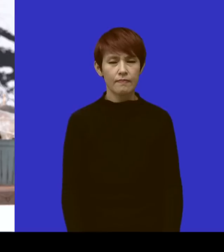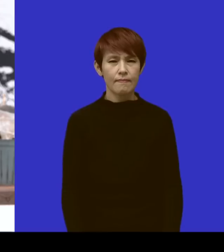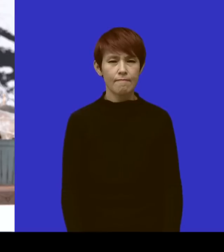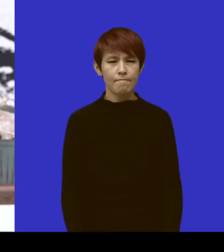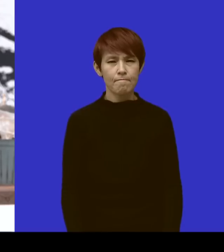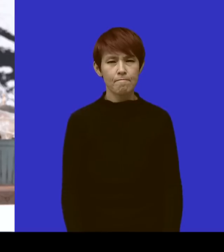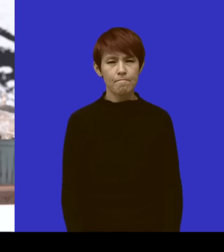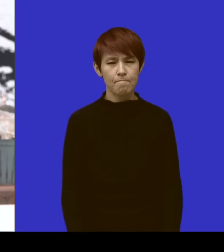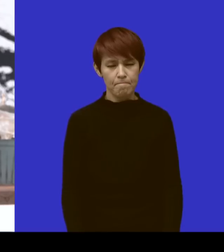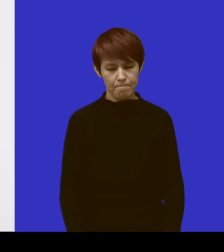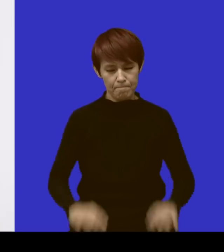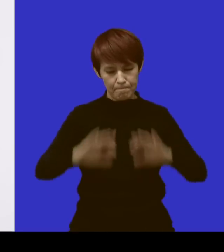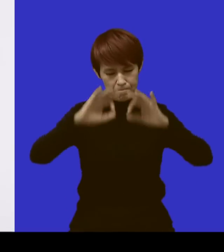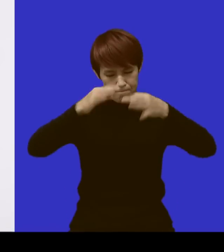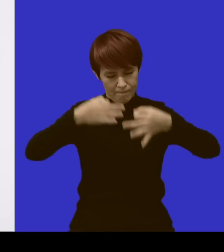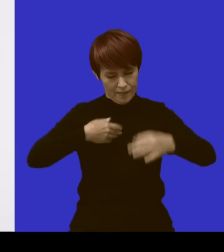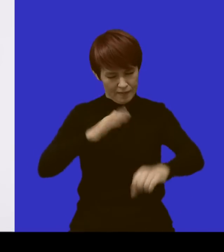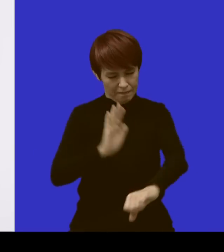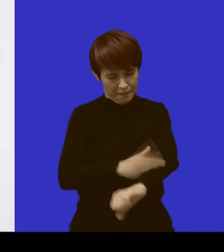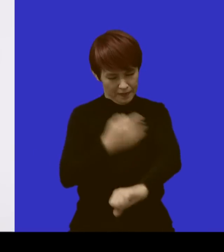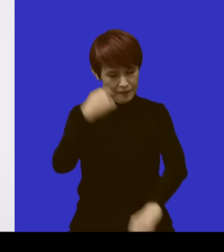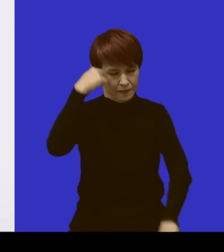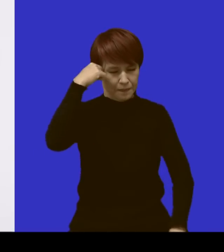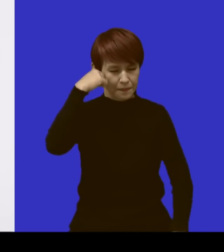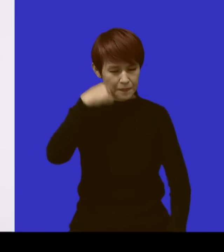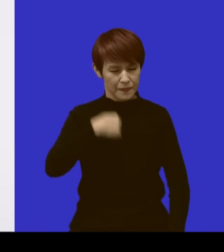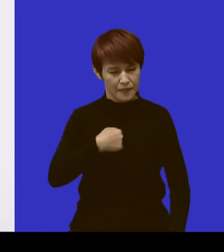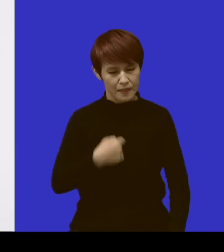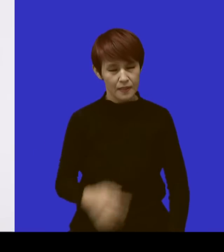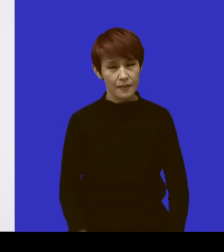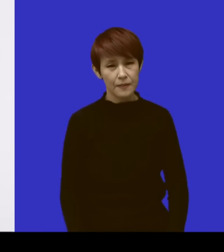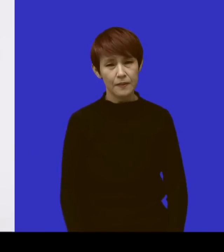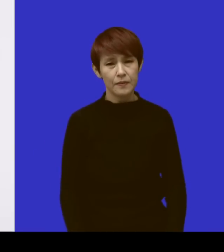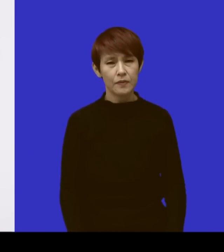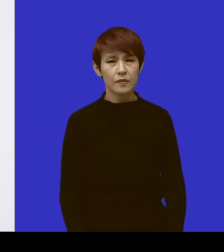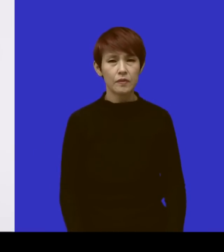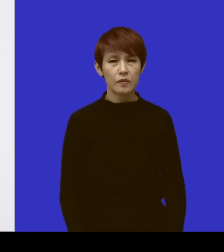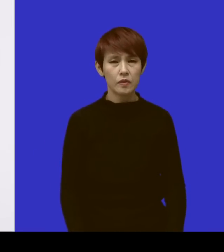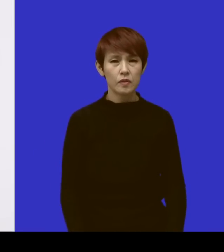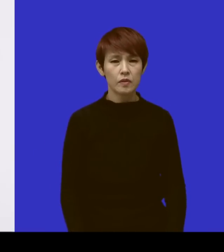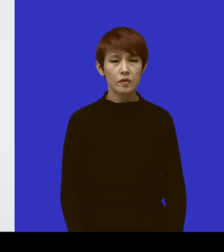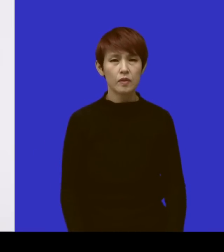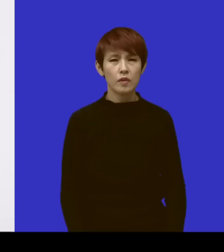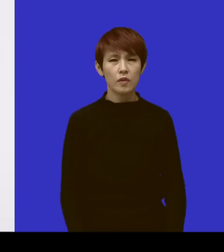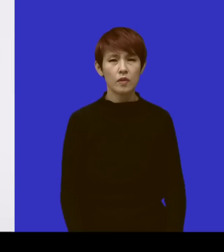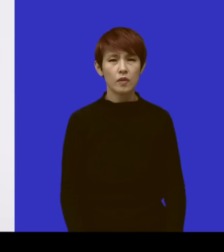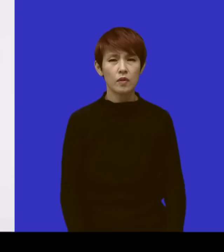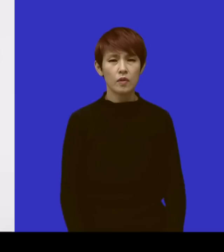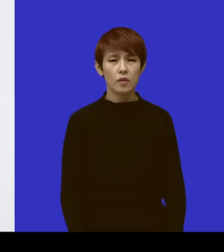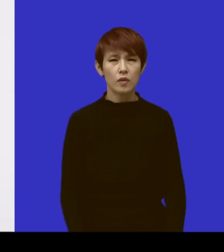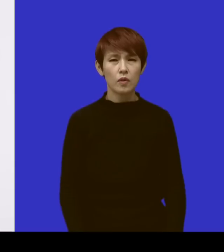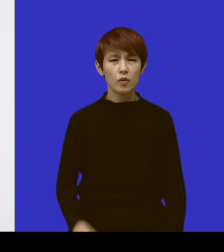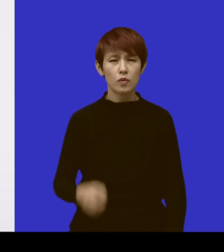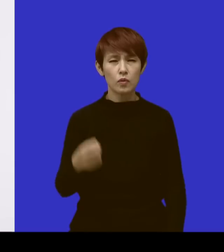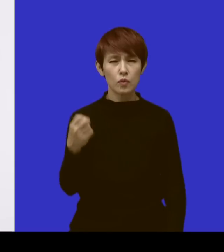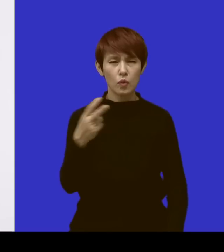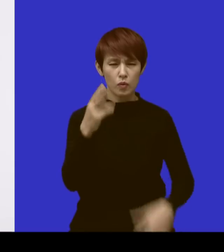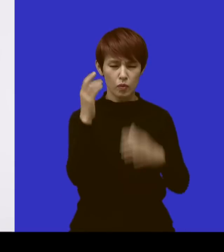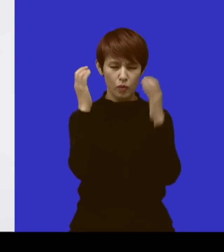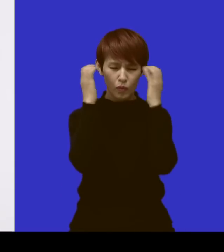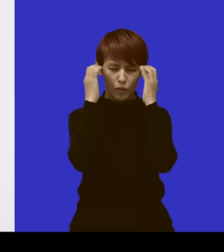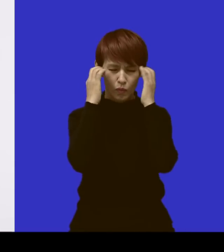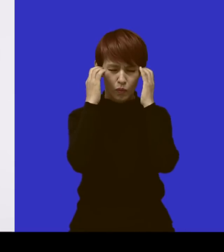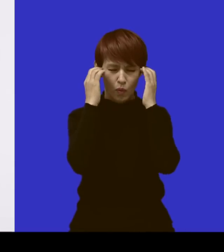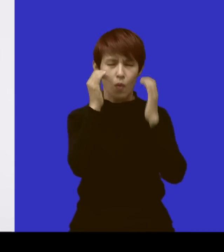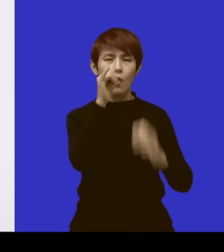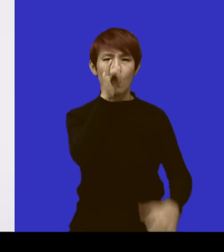그렇죠, 아주 크게 느껴졌고 더 큰 죄책감을 느낄 만큼의 고통스러운 일들이 또 저의 마음에도 있었고